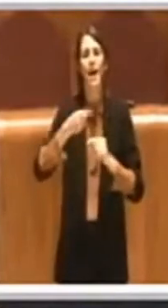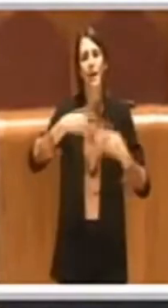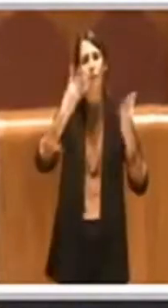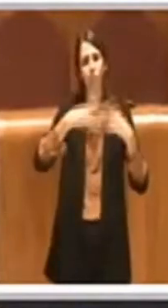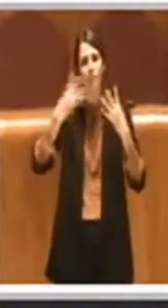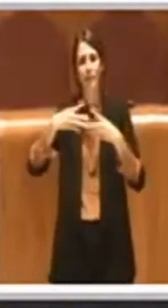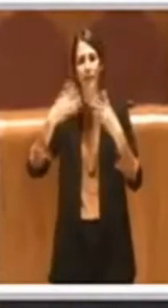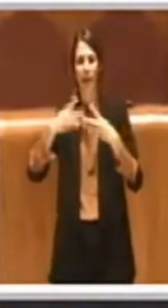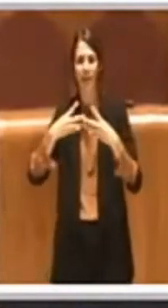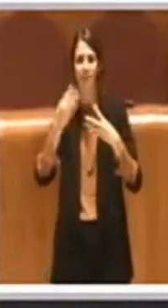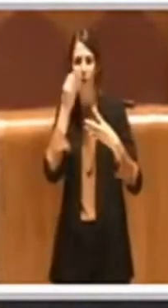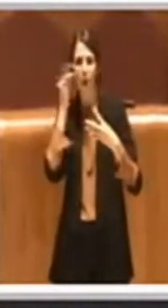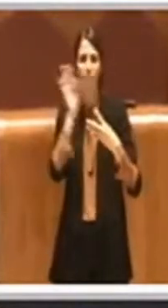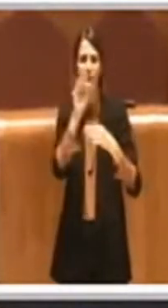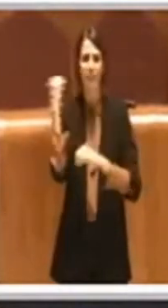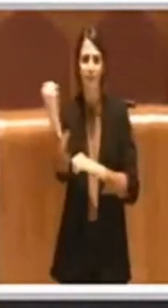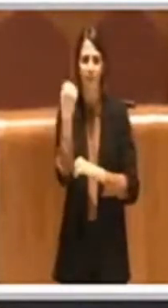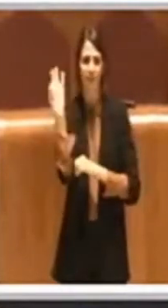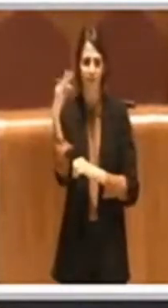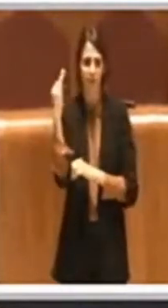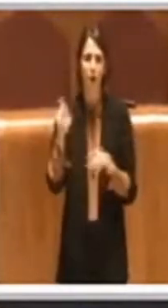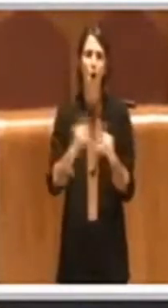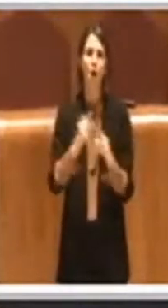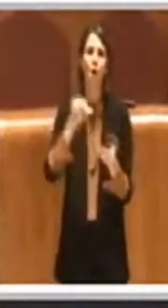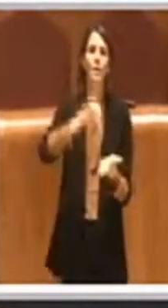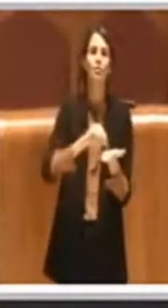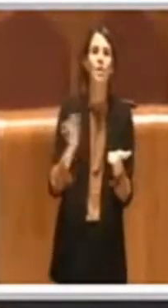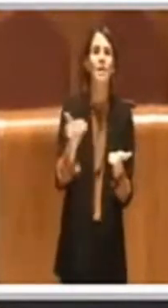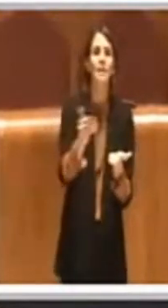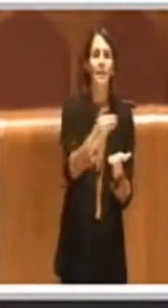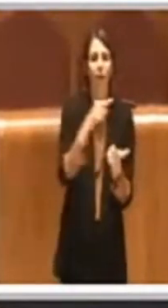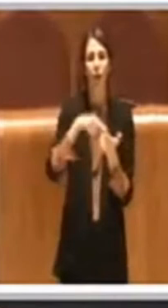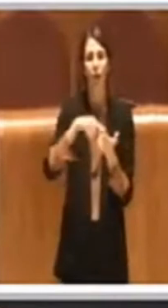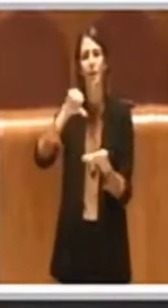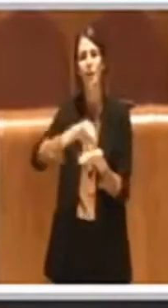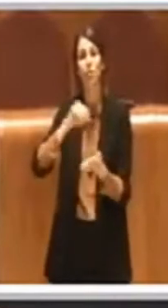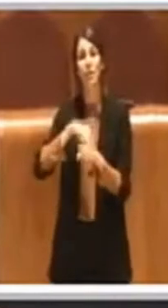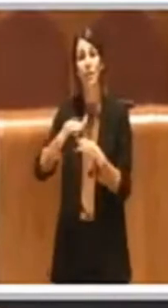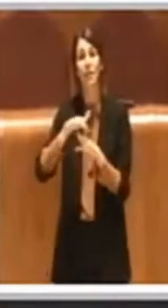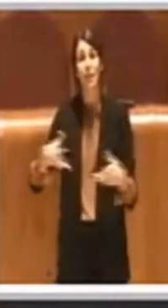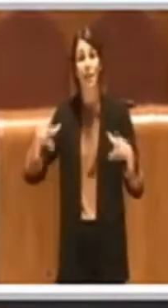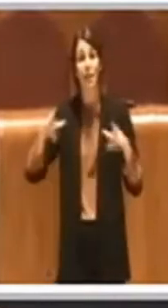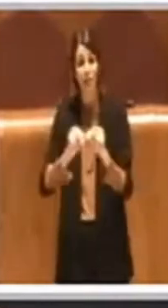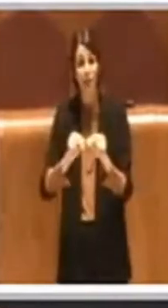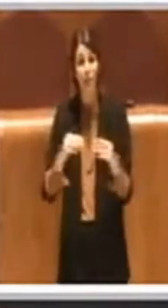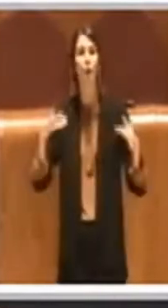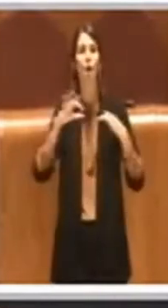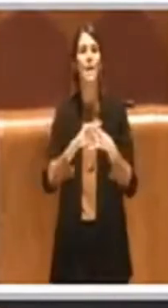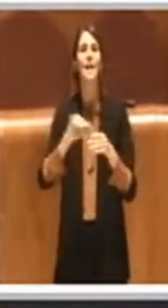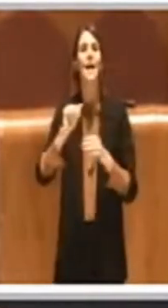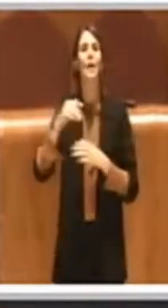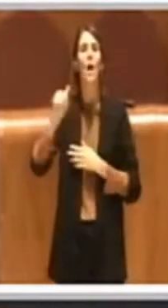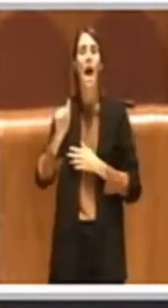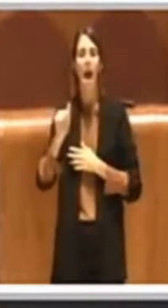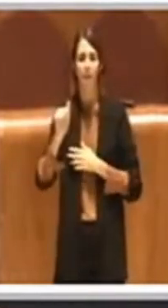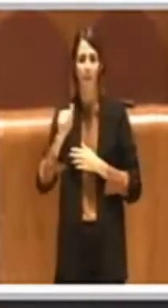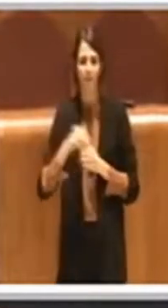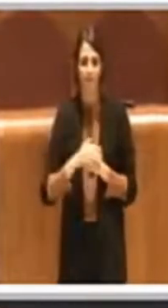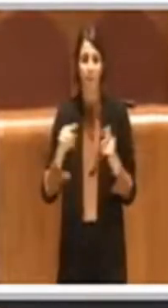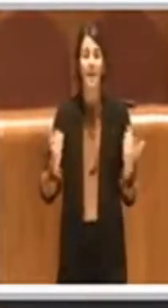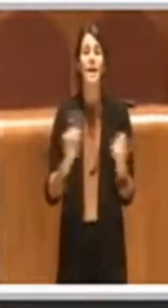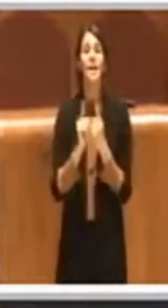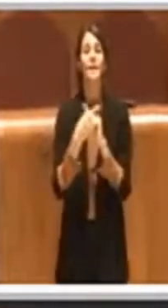esempio centri di raccolta centri uso ahmadi municipio e questo all'articolo 2 all'articolo